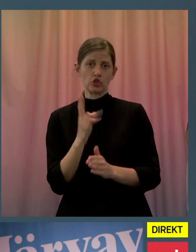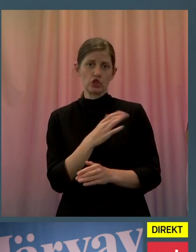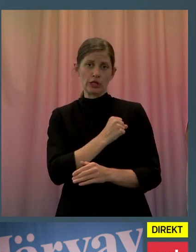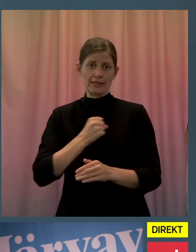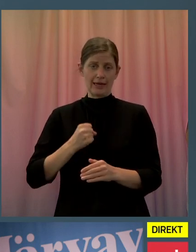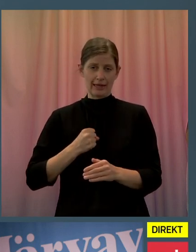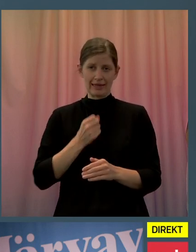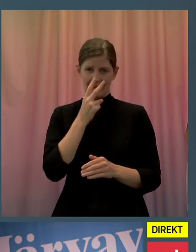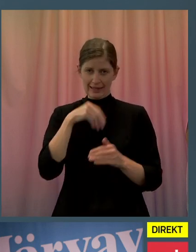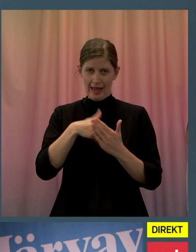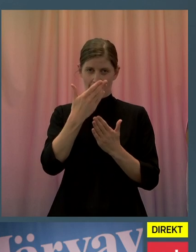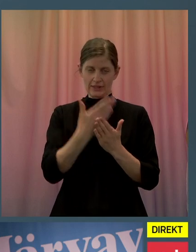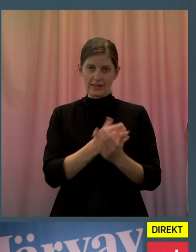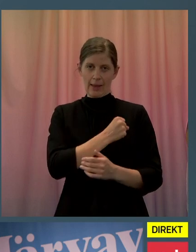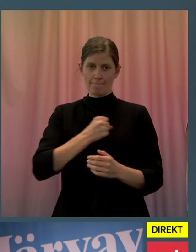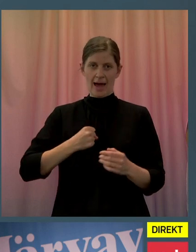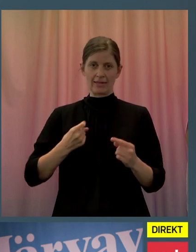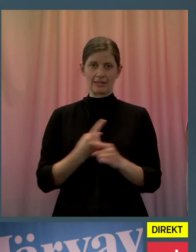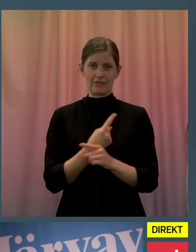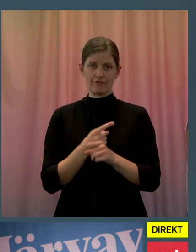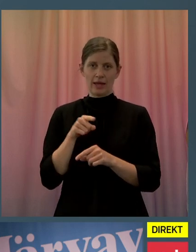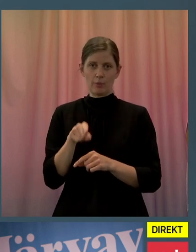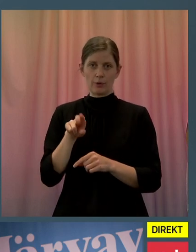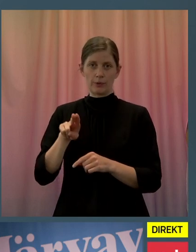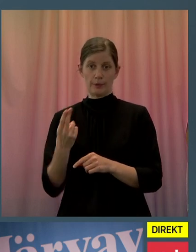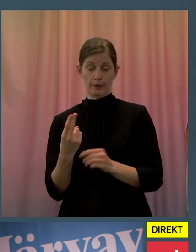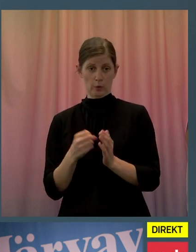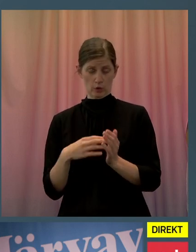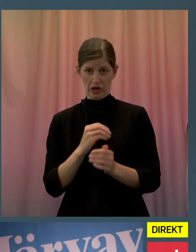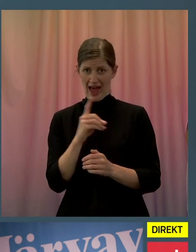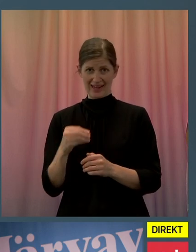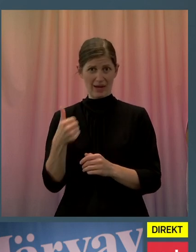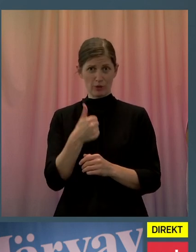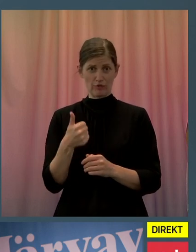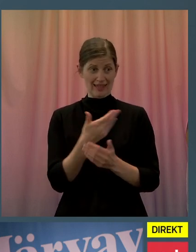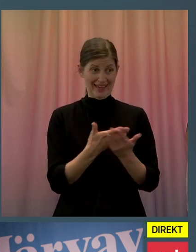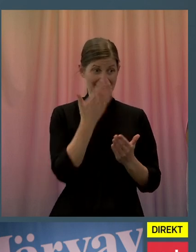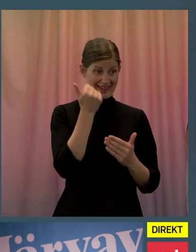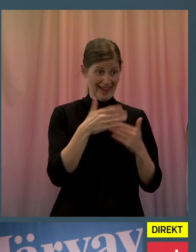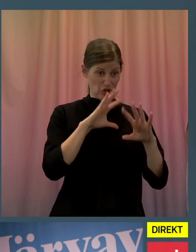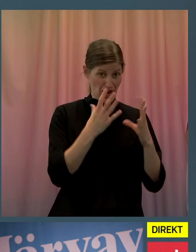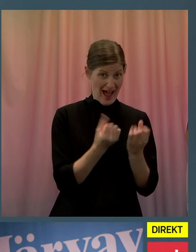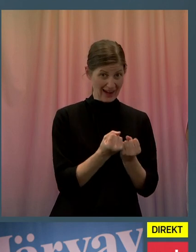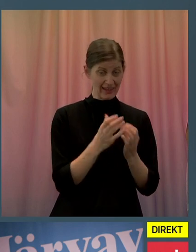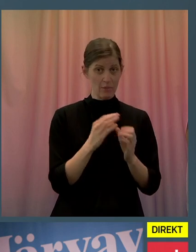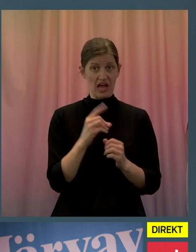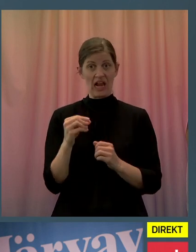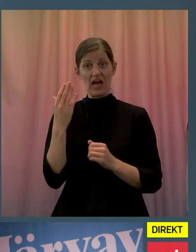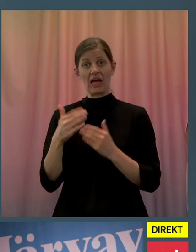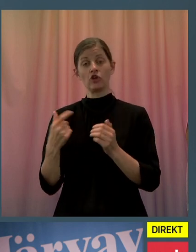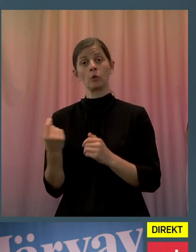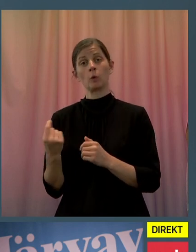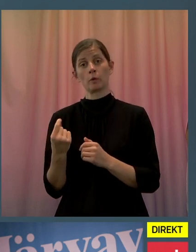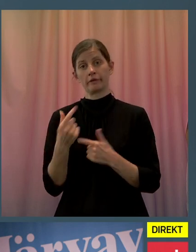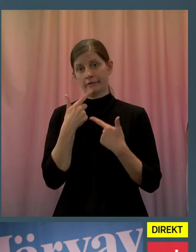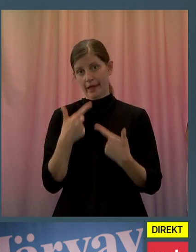då in på maktskifte.nu. För alla behövs. Ingen kan göra allt. Men alla kan göra något.